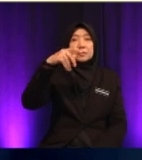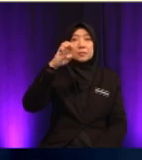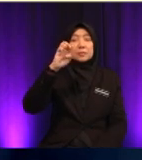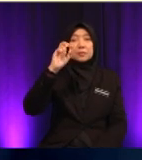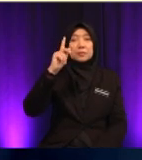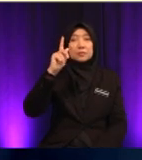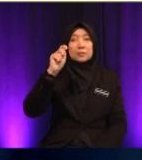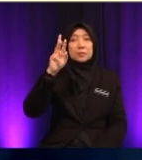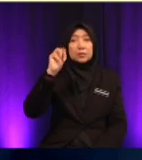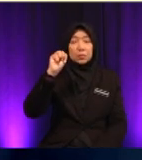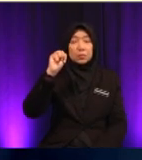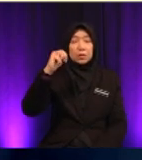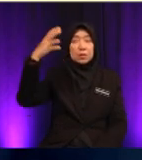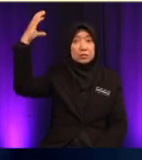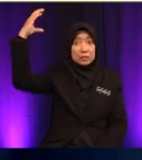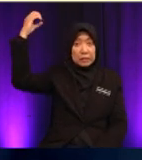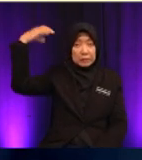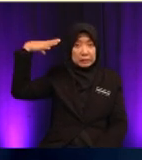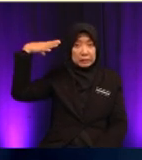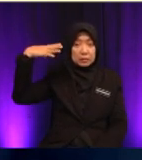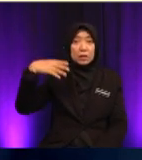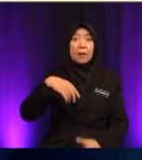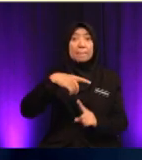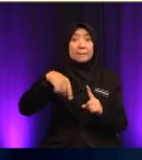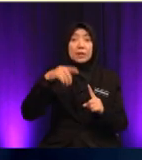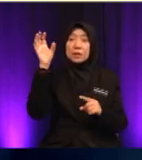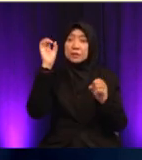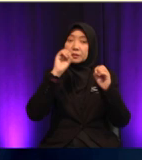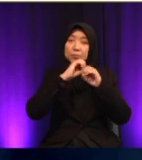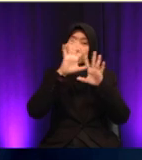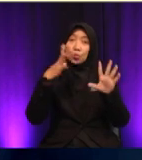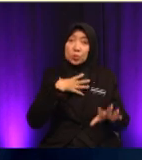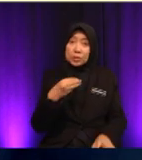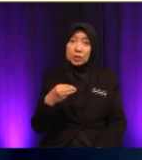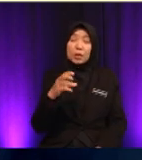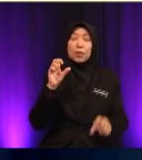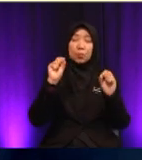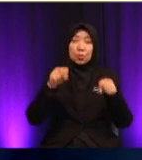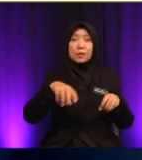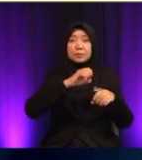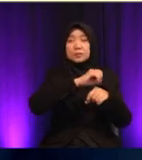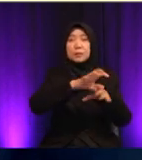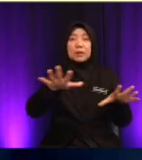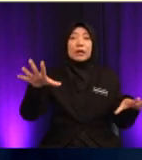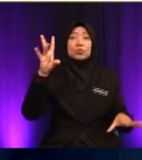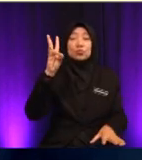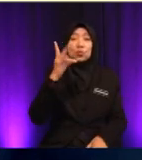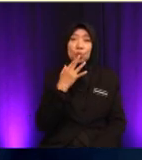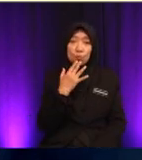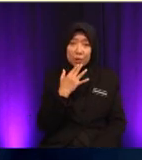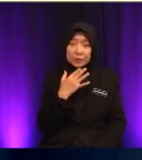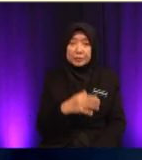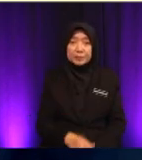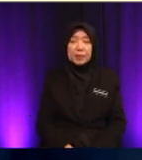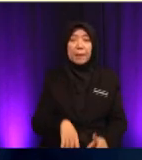cahaya berhasil mudah ini kita boleh sebarkan kepada 7 spektrumnya melalui fenomena penyebaran